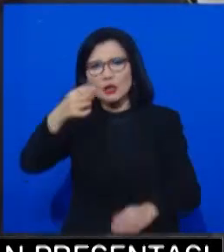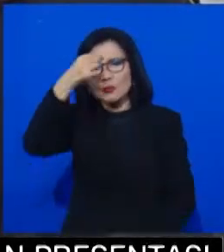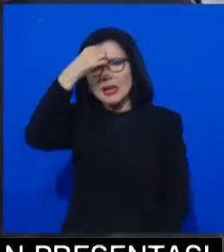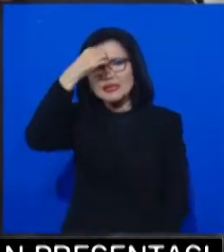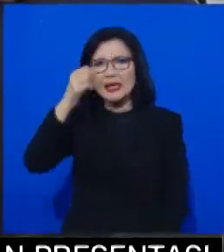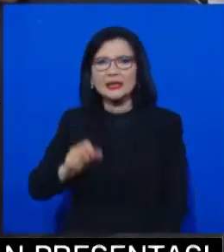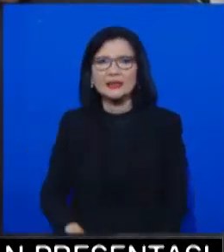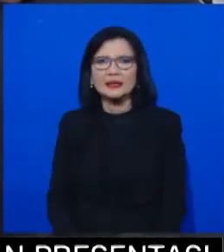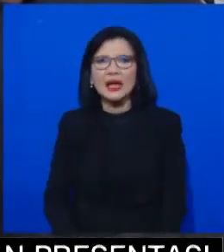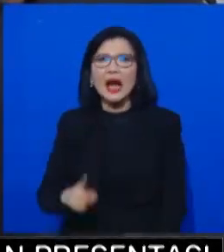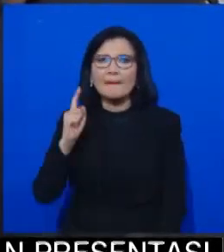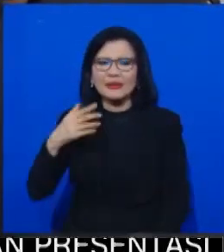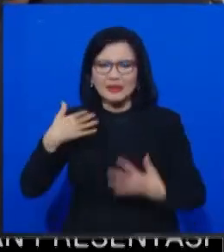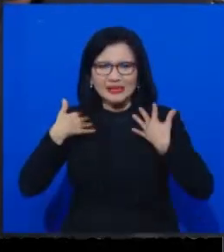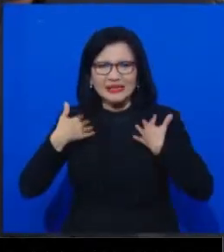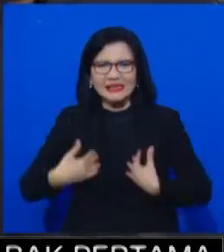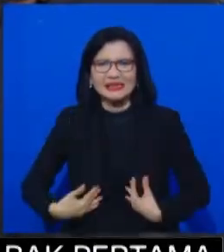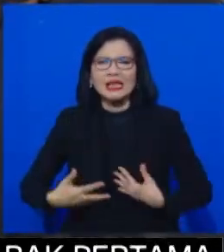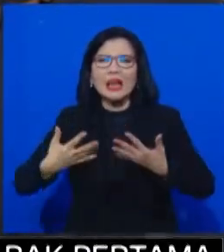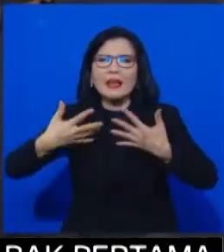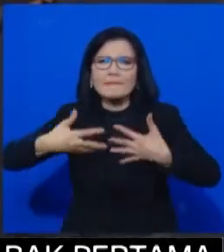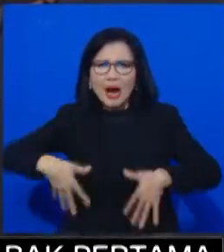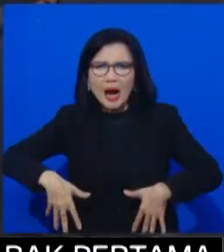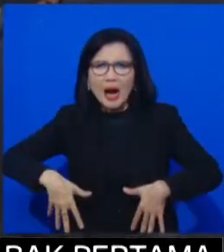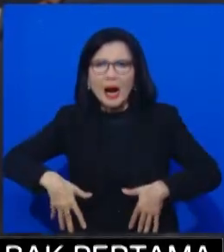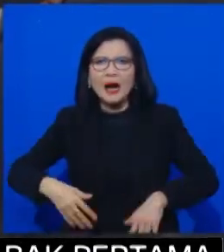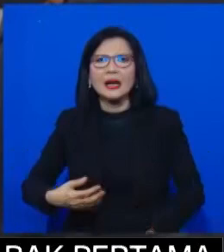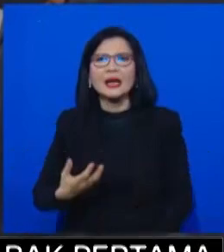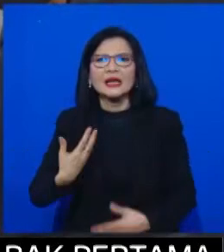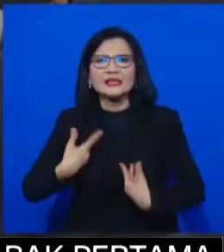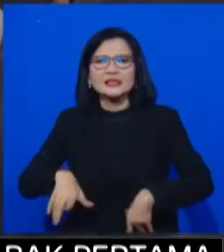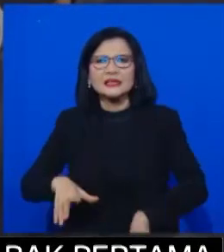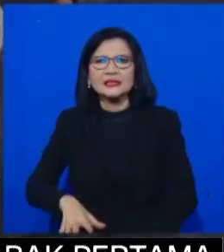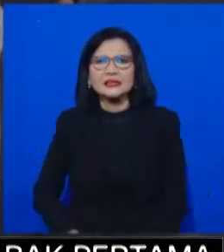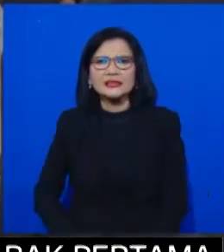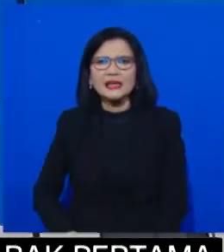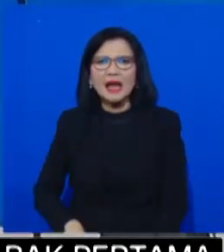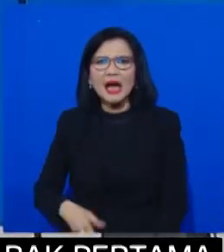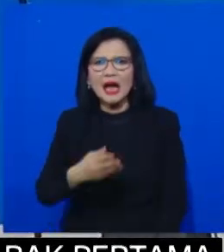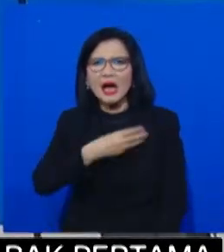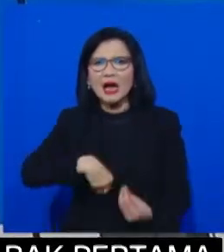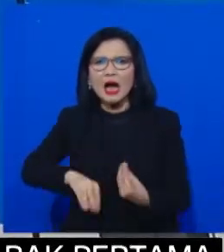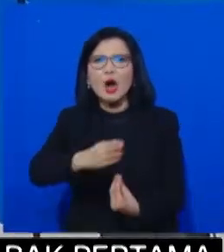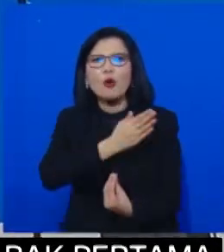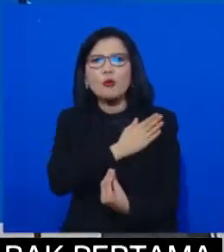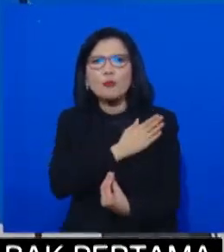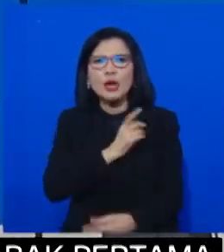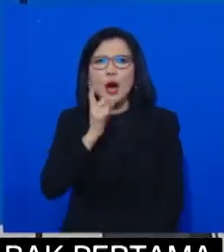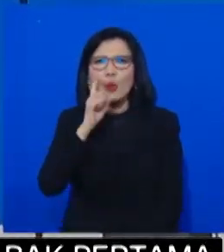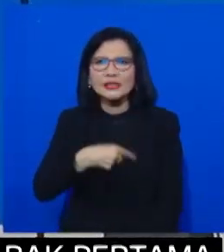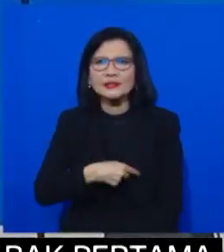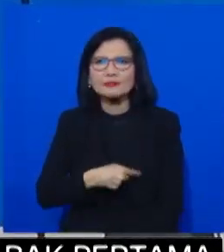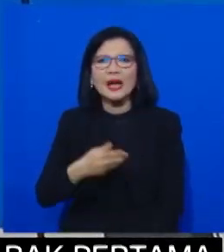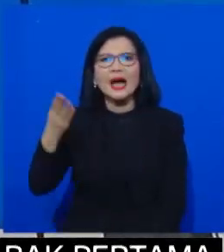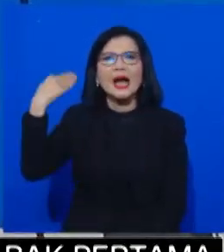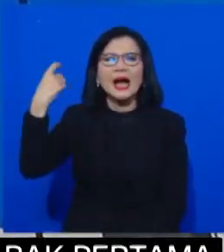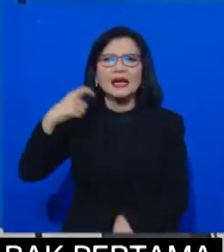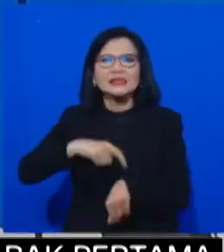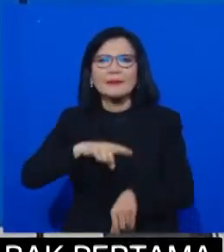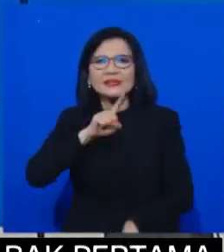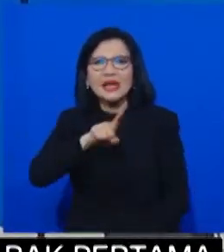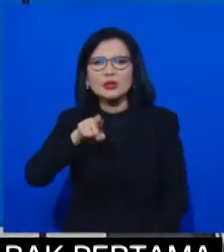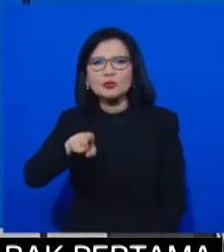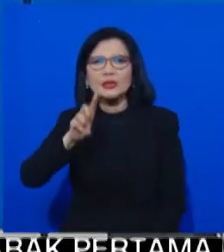Madinah karena kondisinya yang semakin lemah usai menjalankan ibadah umrah wajib. Pagi sekitar pukul